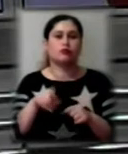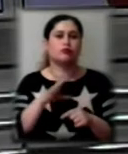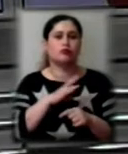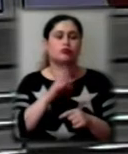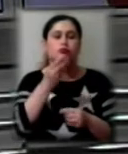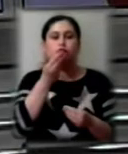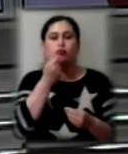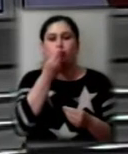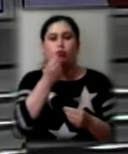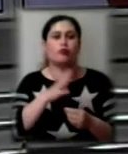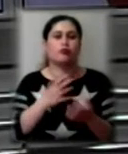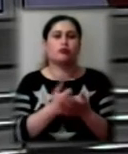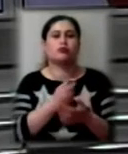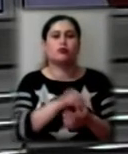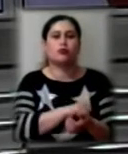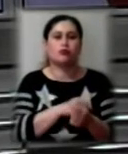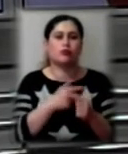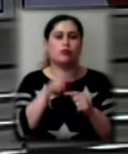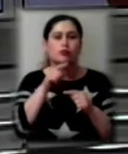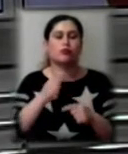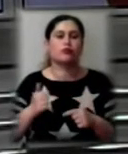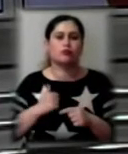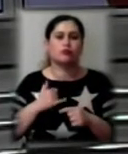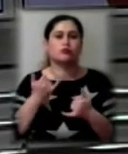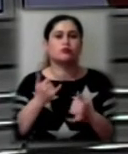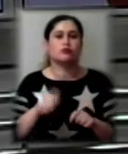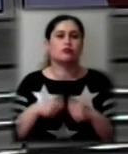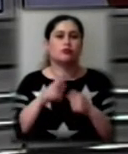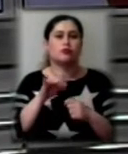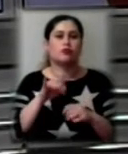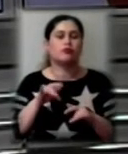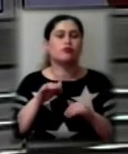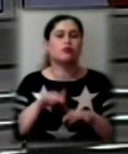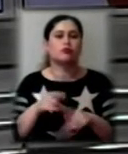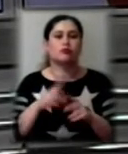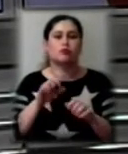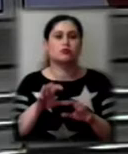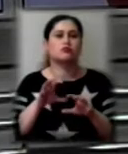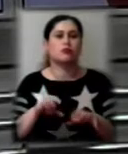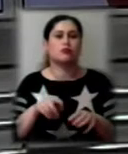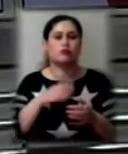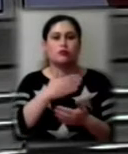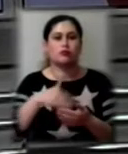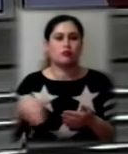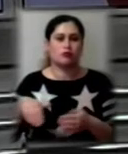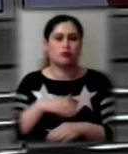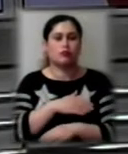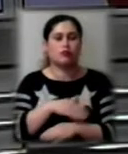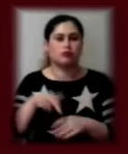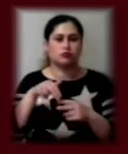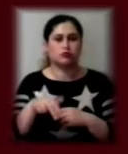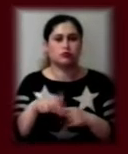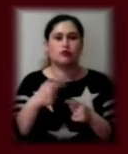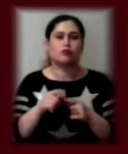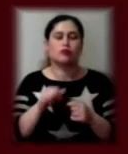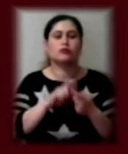наркотики. Проти українського військового наразі порушили кримінальну справу на законний перетин кордону Російської Федерації. Служба зв'язків з